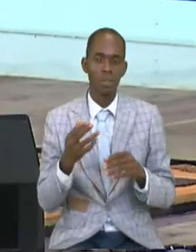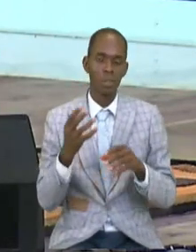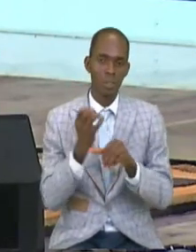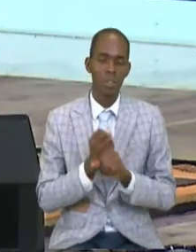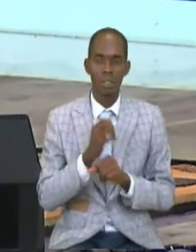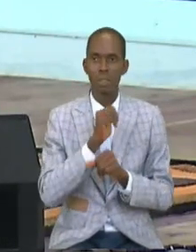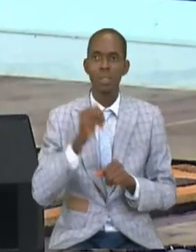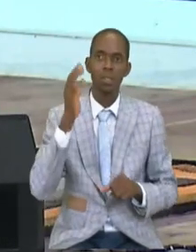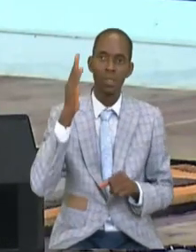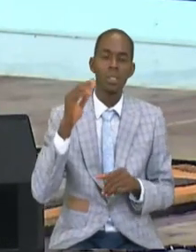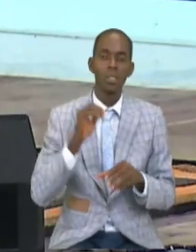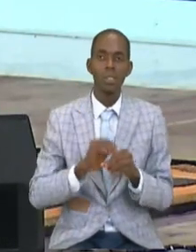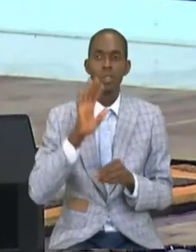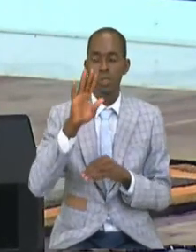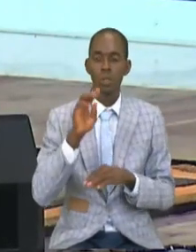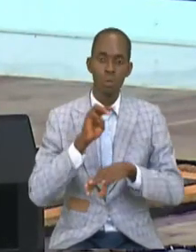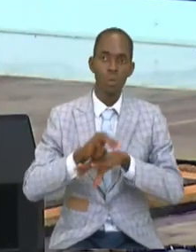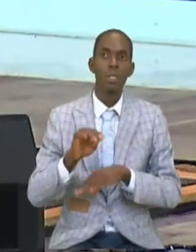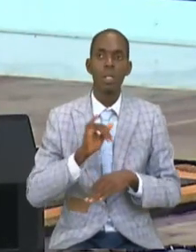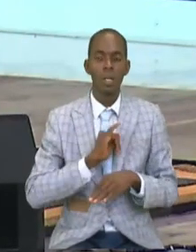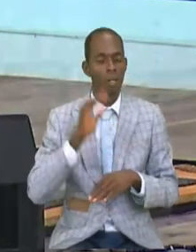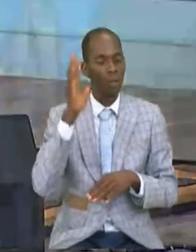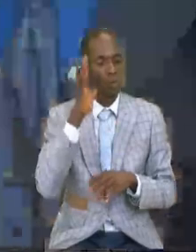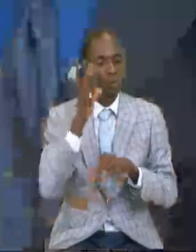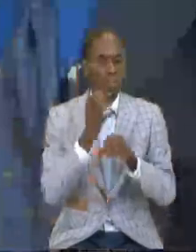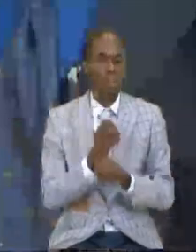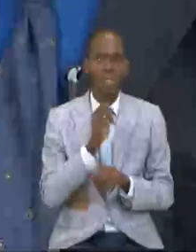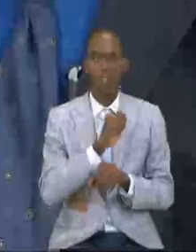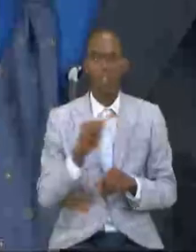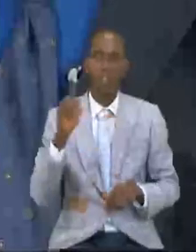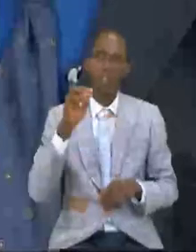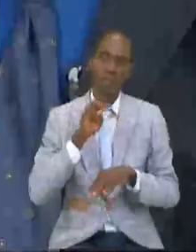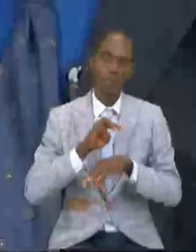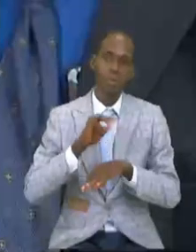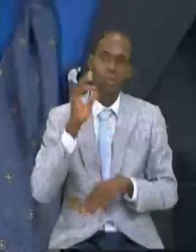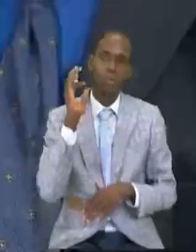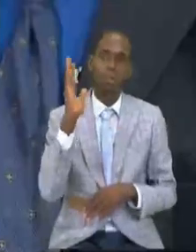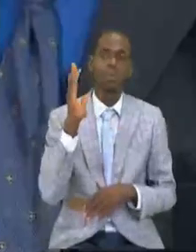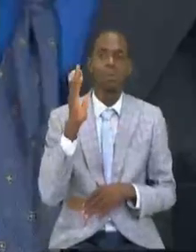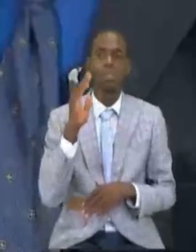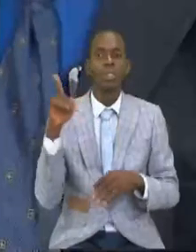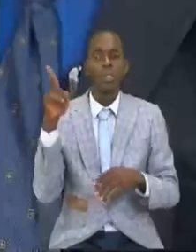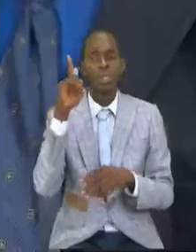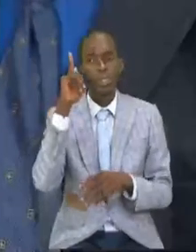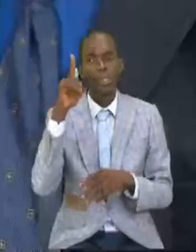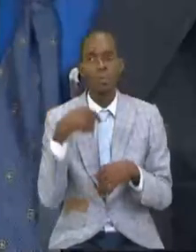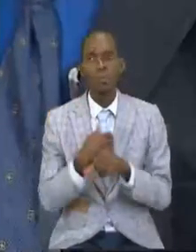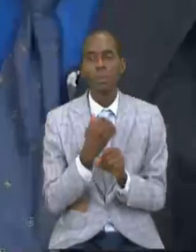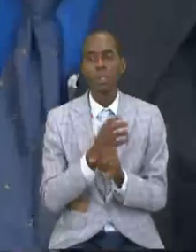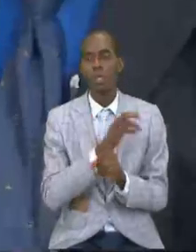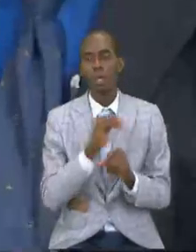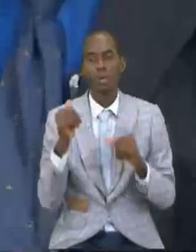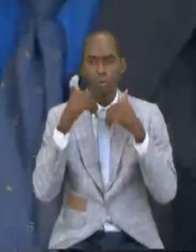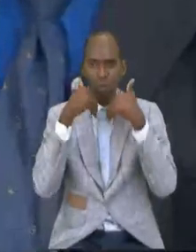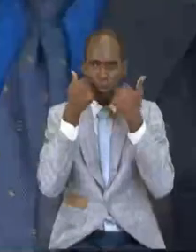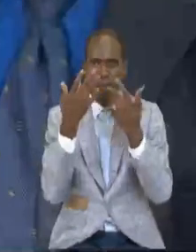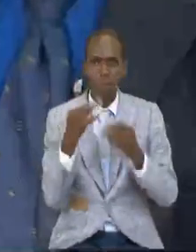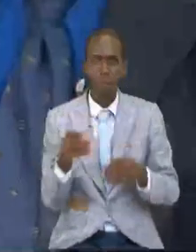un témoignage. Je dis, ton ministère va enregistrer un témoignage. Il les a